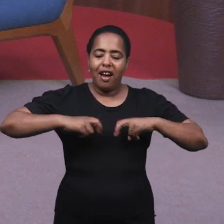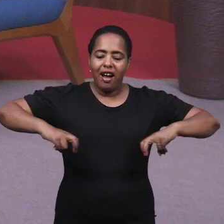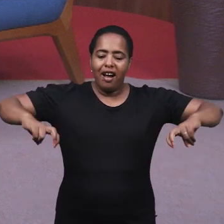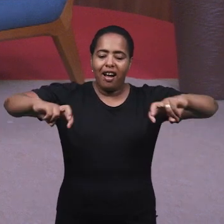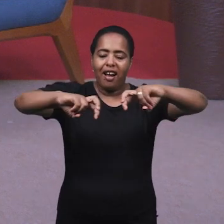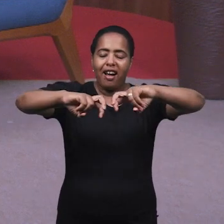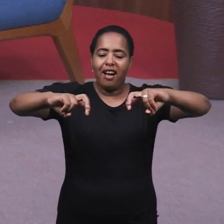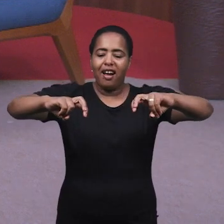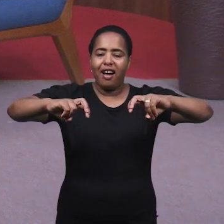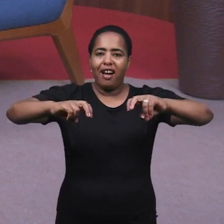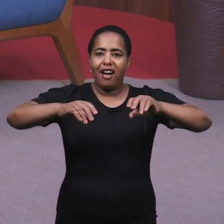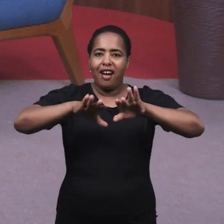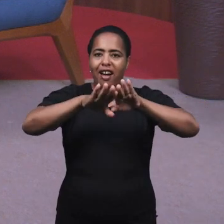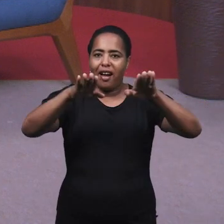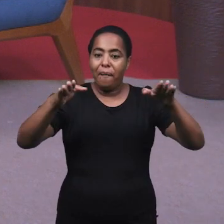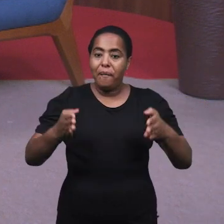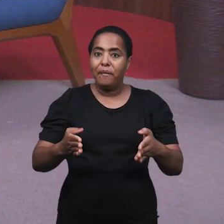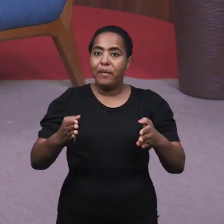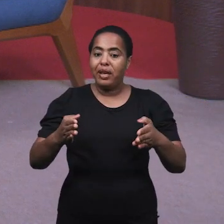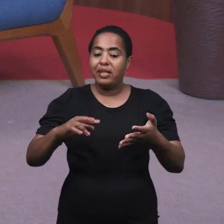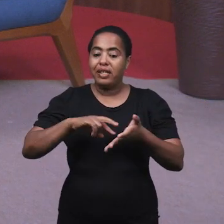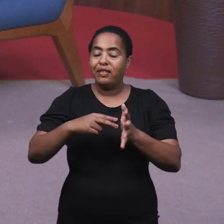c'est que et,